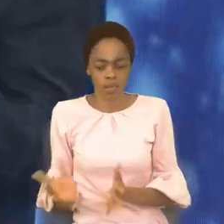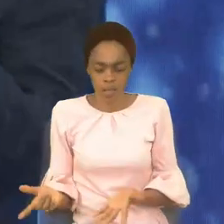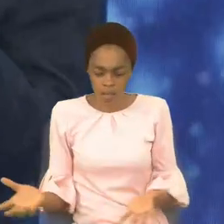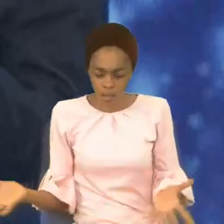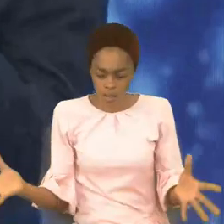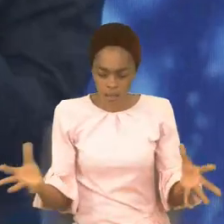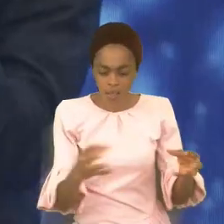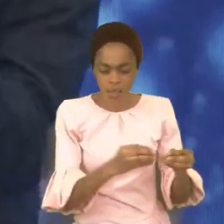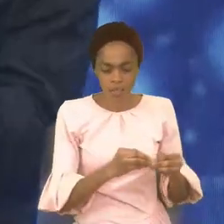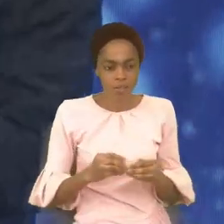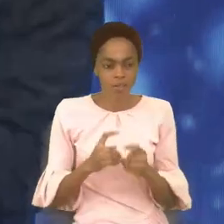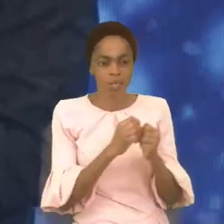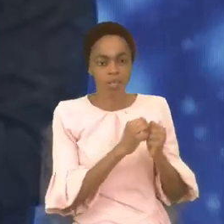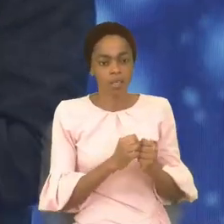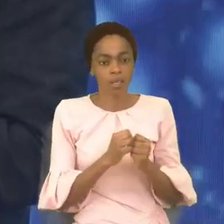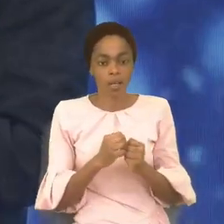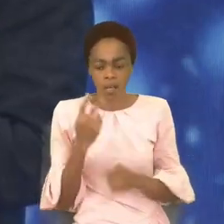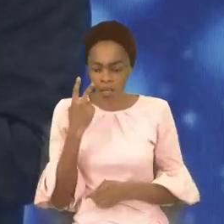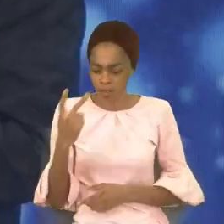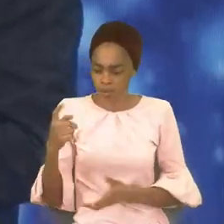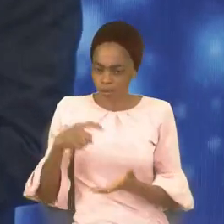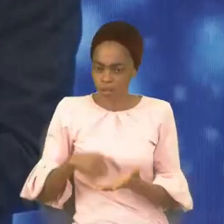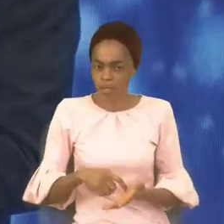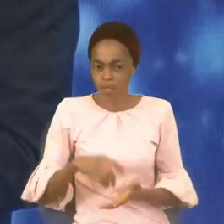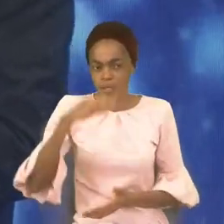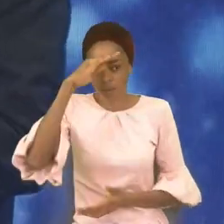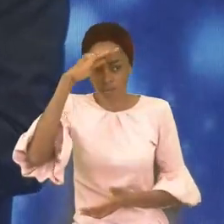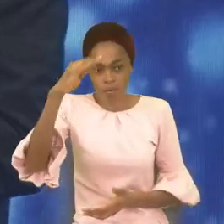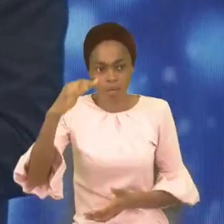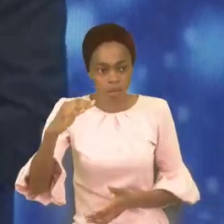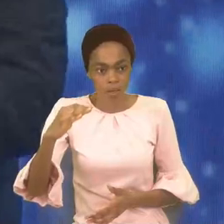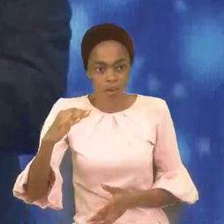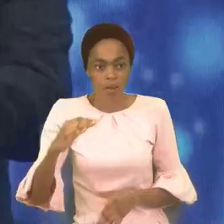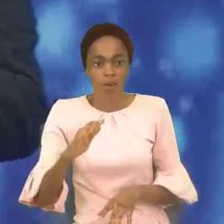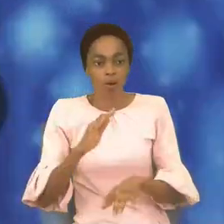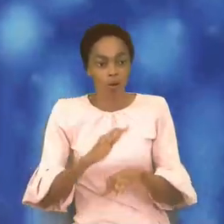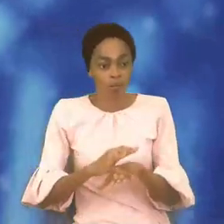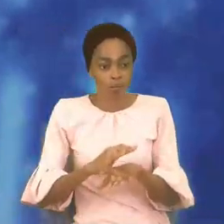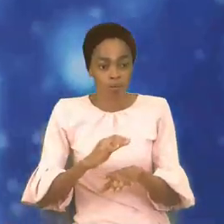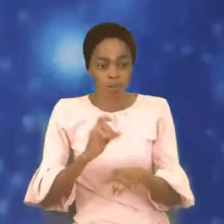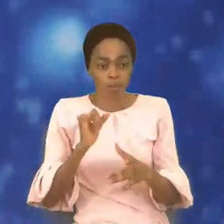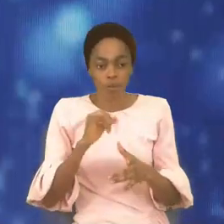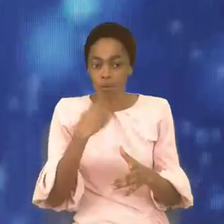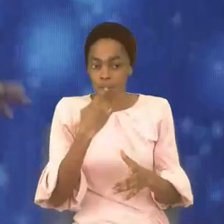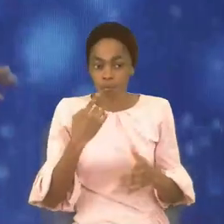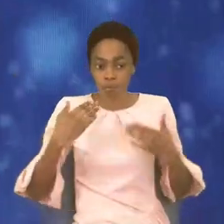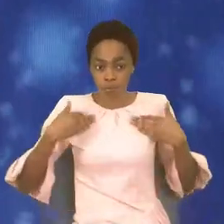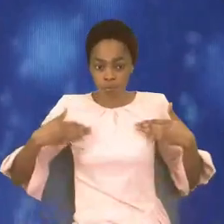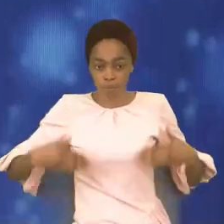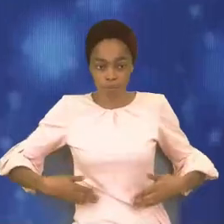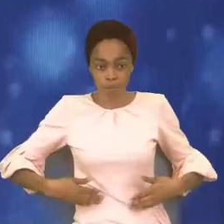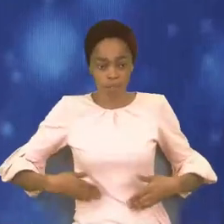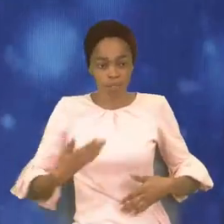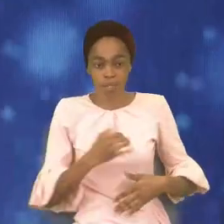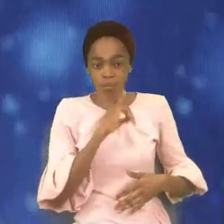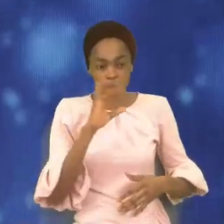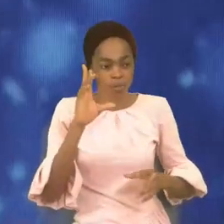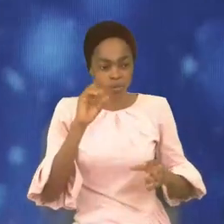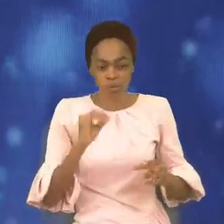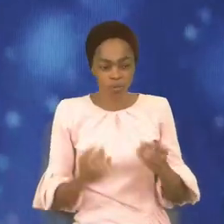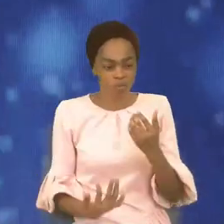s'assemblèrent. Ils virent que le feu n'avait eu aucun pouvoir sur le corps de ces